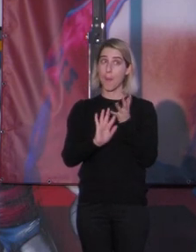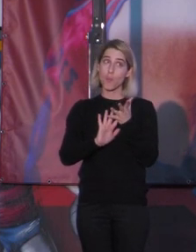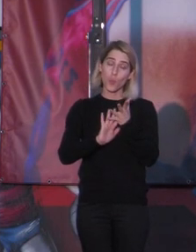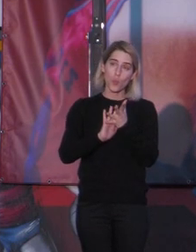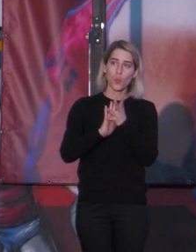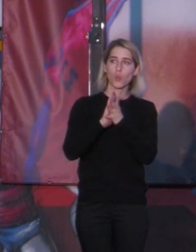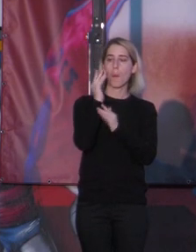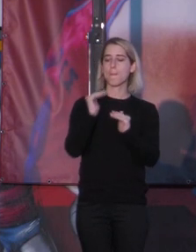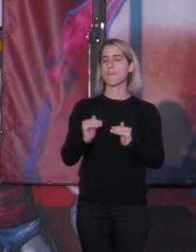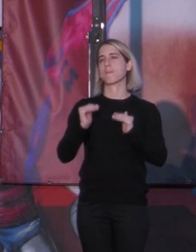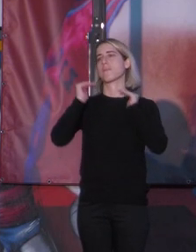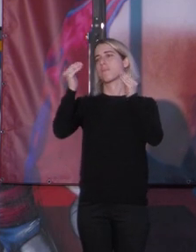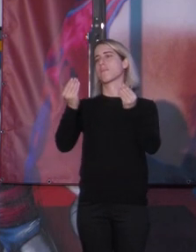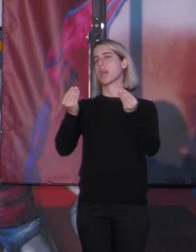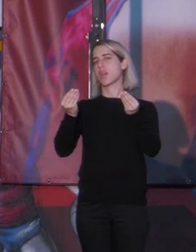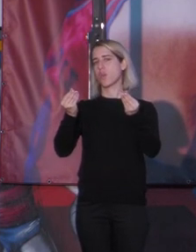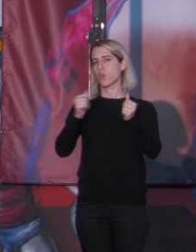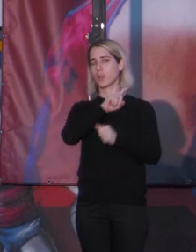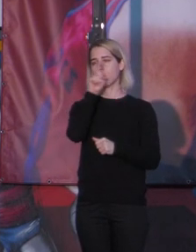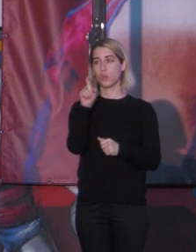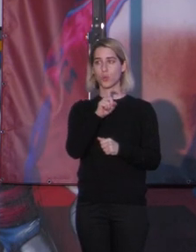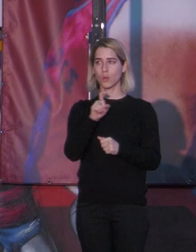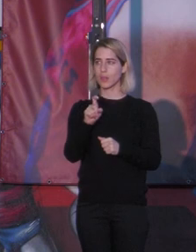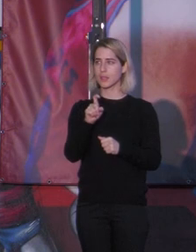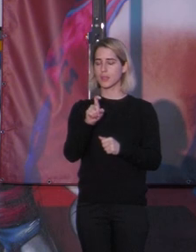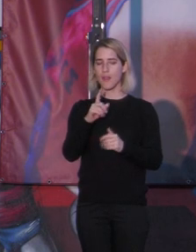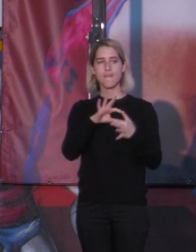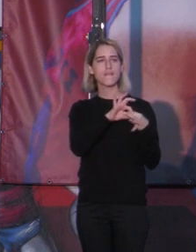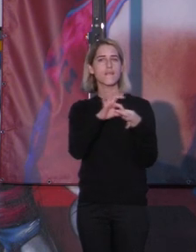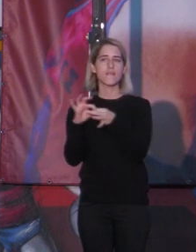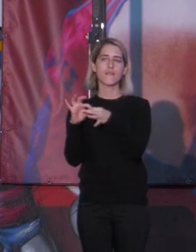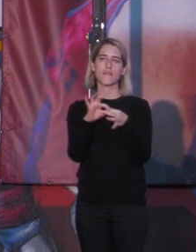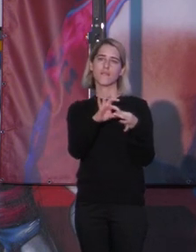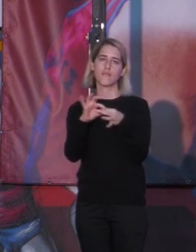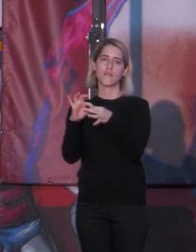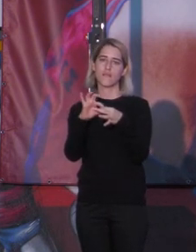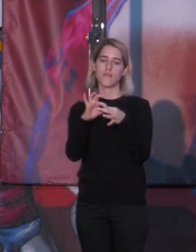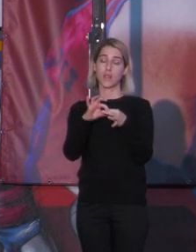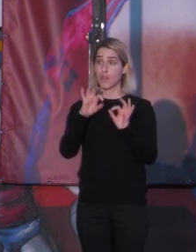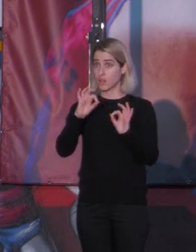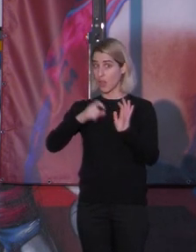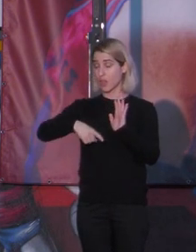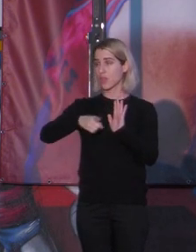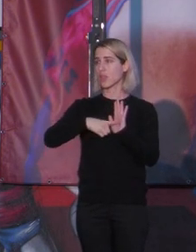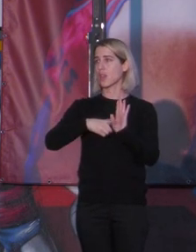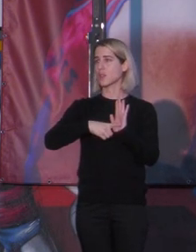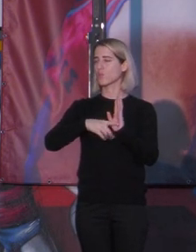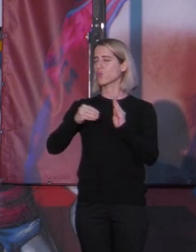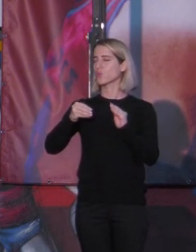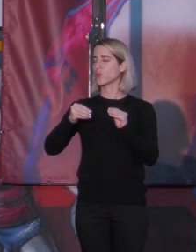Αναβάθμισαν την ποιότητα ζωής των πολιτών. Δημιούργησαν σταθερούς δεσμούς και σταθερούς θεσμούς με